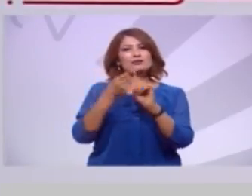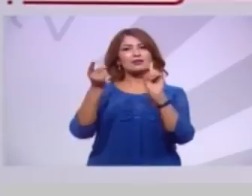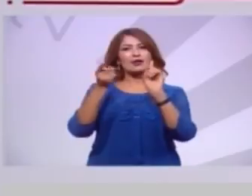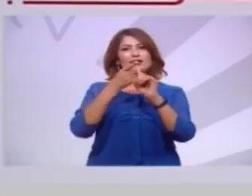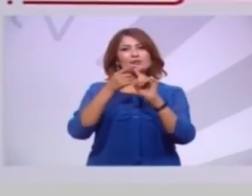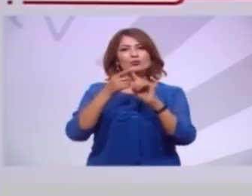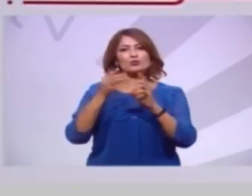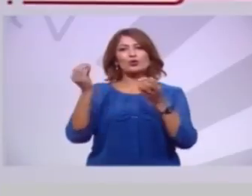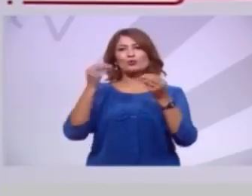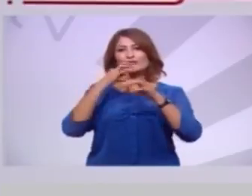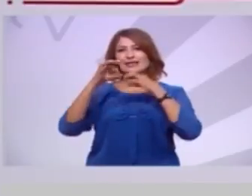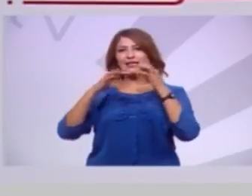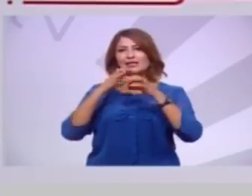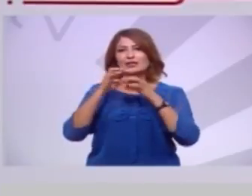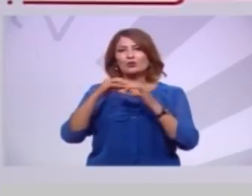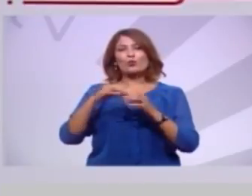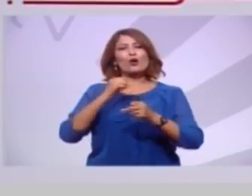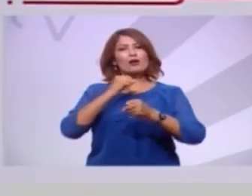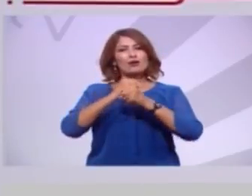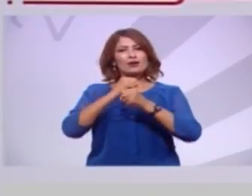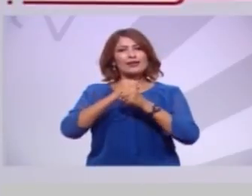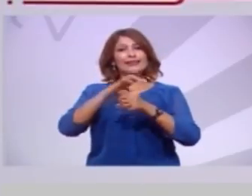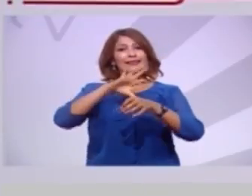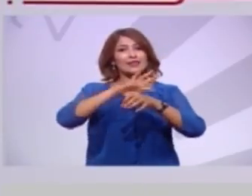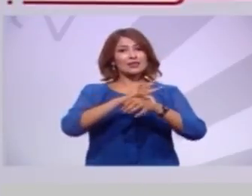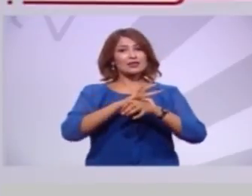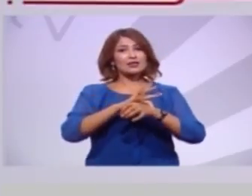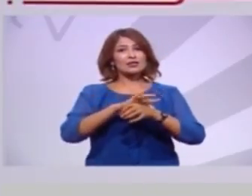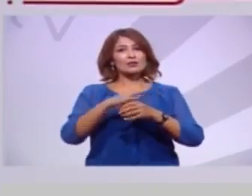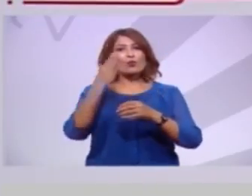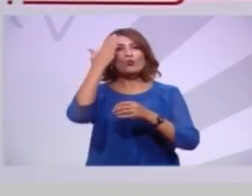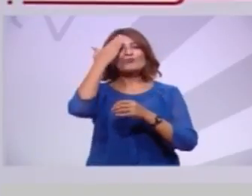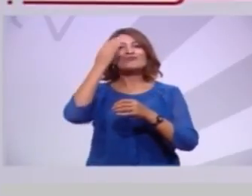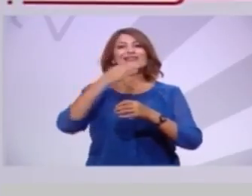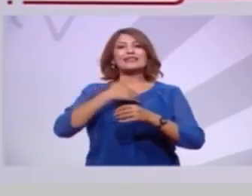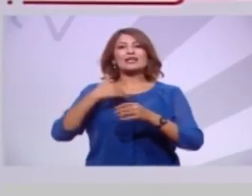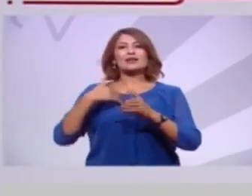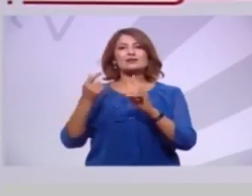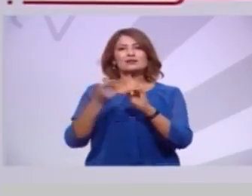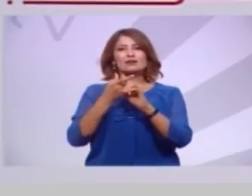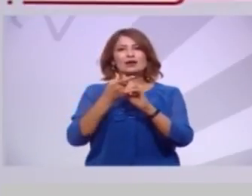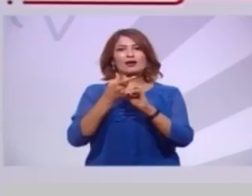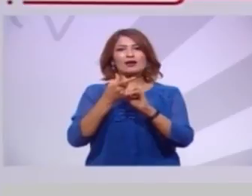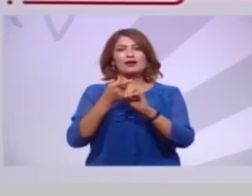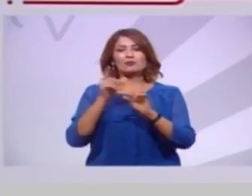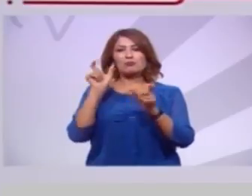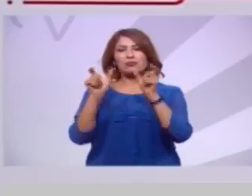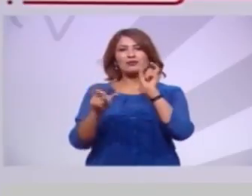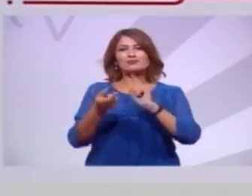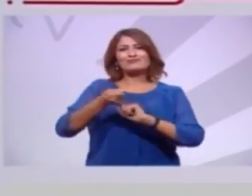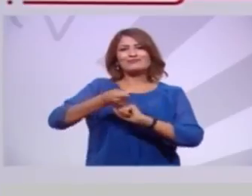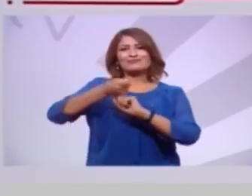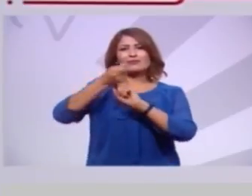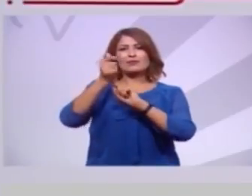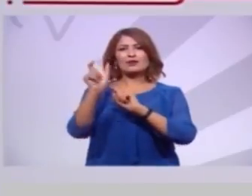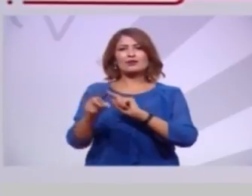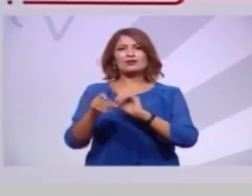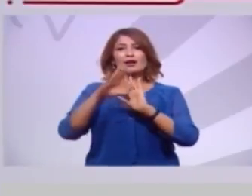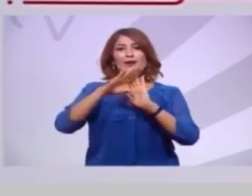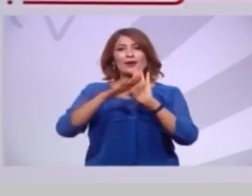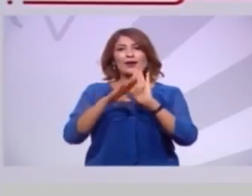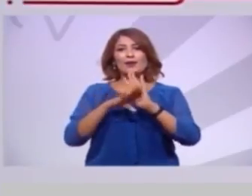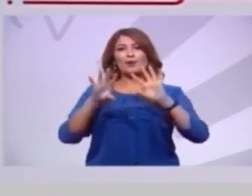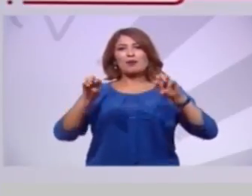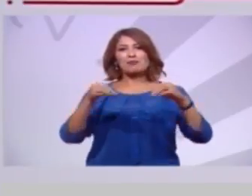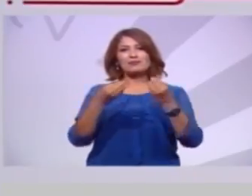مصلحه وهناك ابيب ونعرف معنا قيمه الساحه اللي اصبحت اليوم بعض المواطنين يمكن ببرنامج شو هو